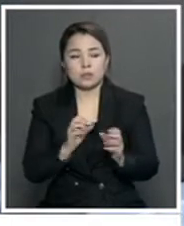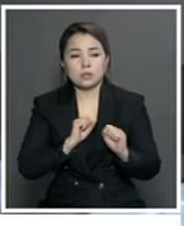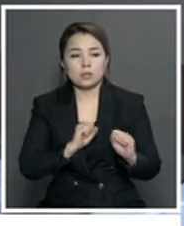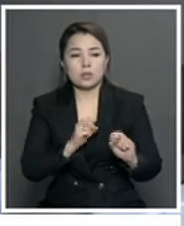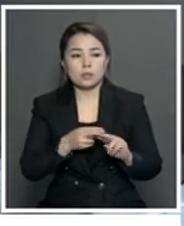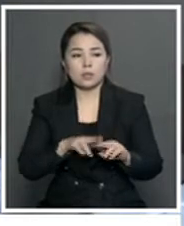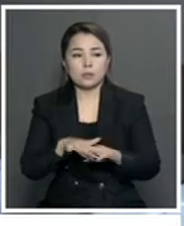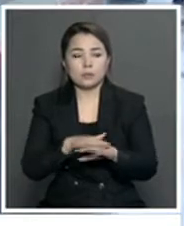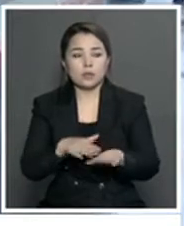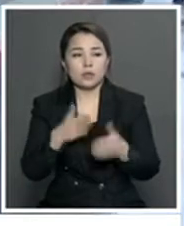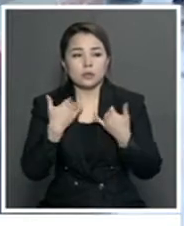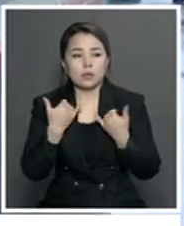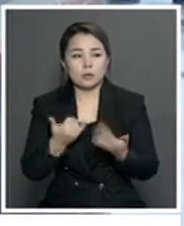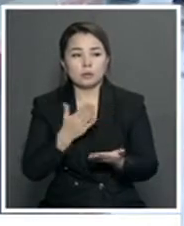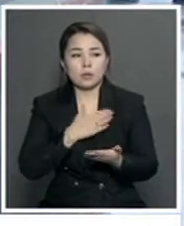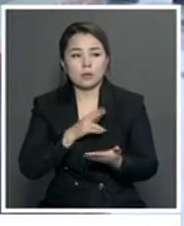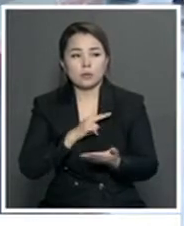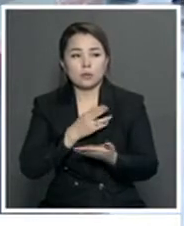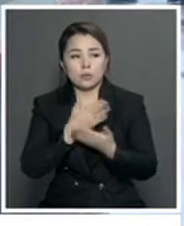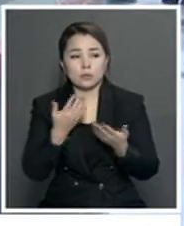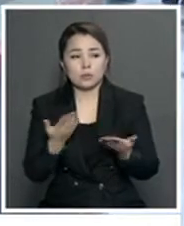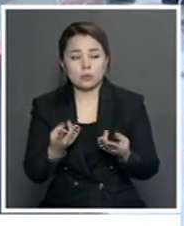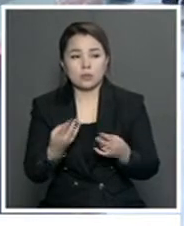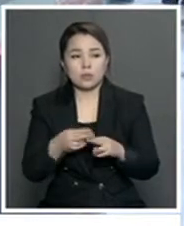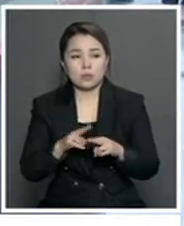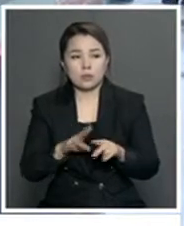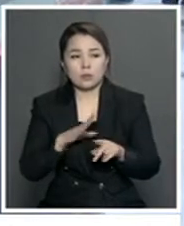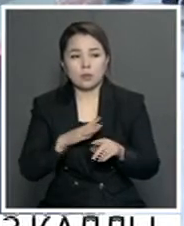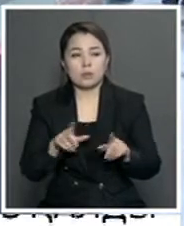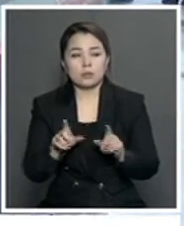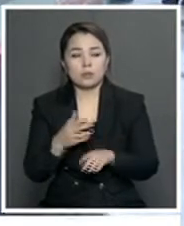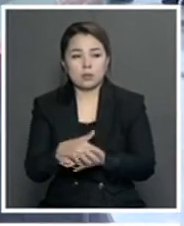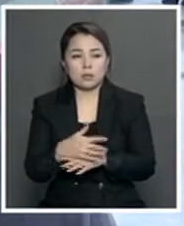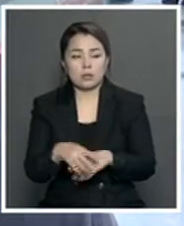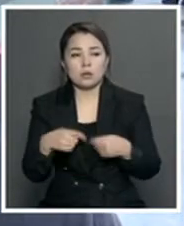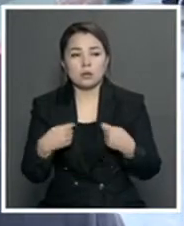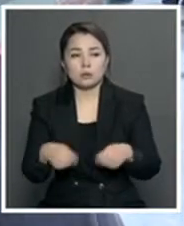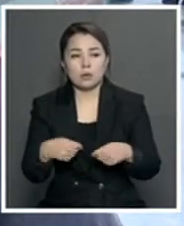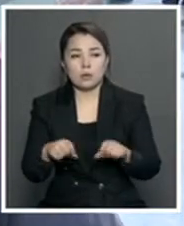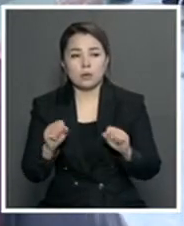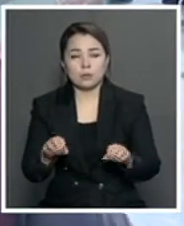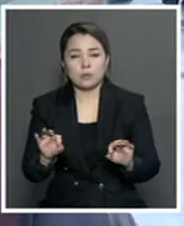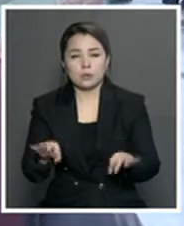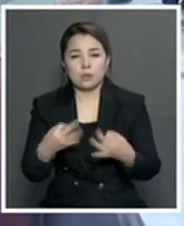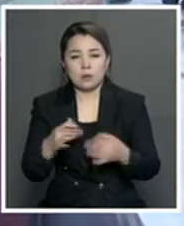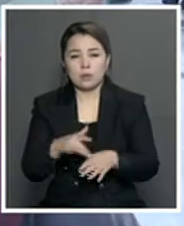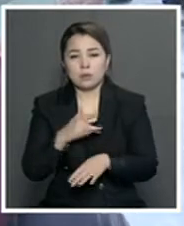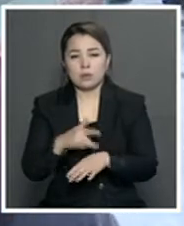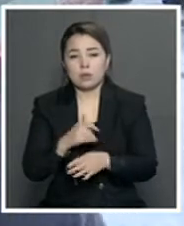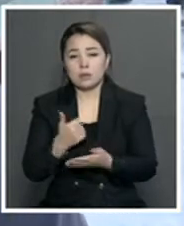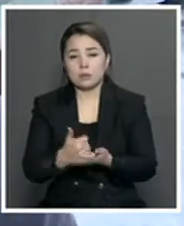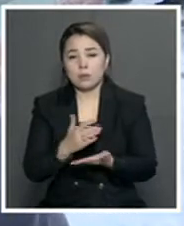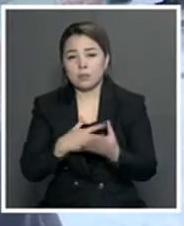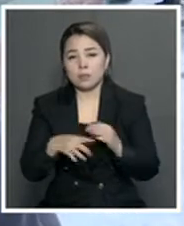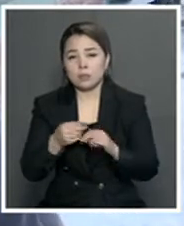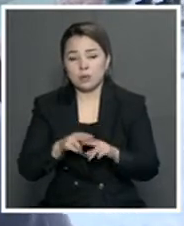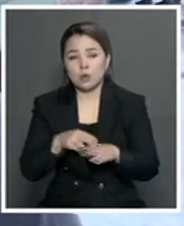біраз жеңілірек болар. Ал біз жұмыссыз қалмас үшін далада сауда жасауға рұқсат берулерін сұрадық. Қала әкімі келді, бәрі көмектесеміз деп жатыр.